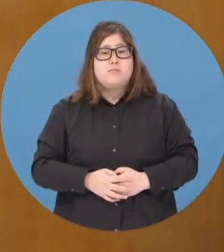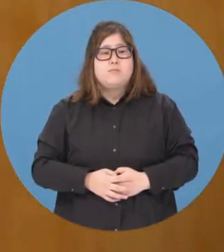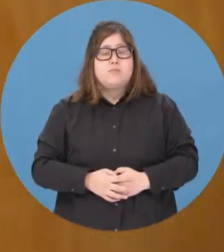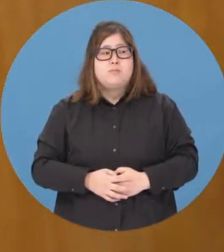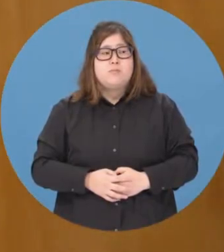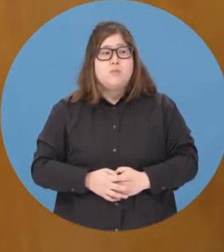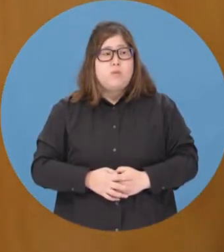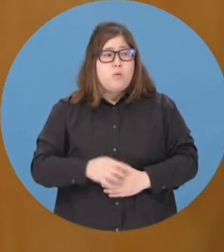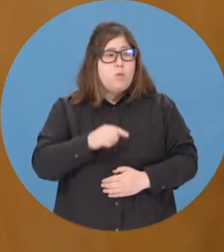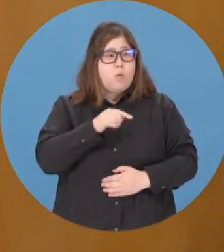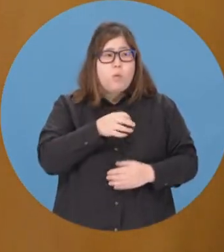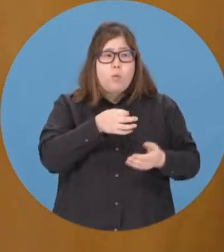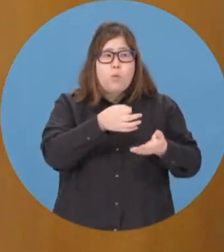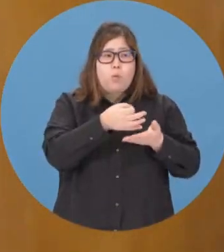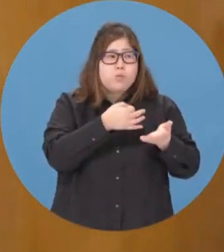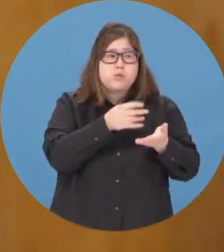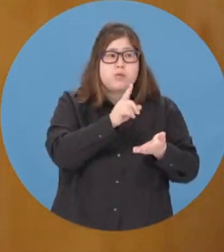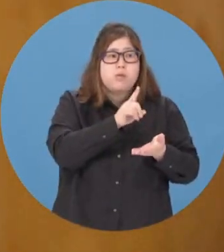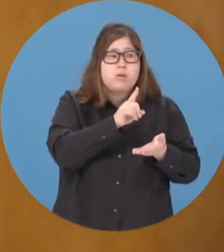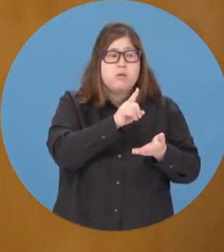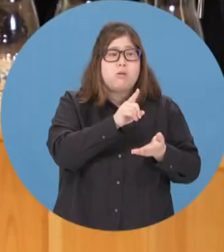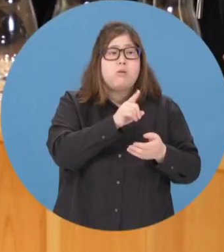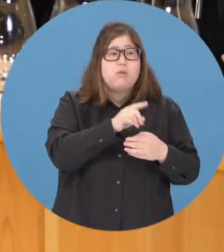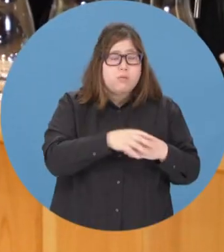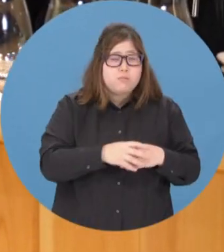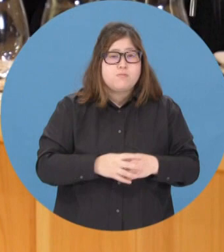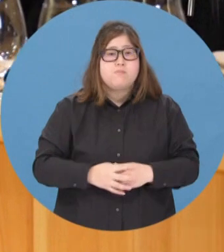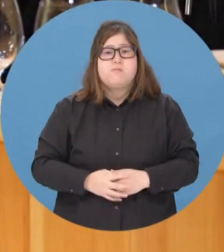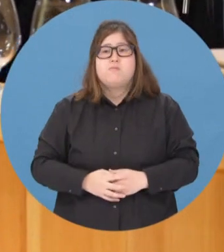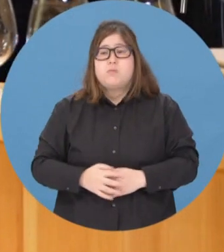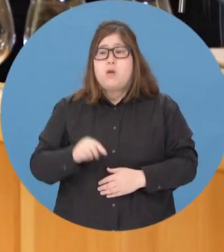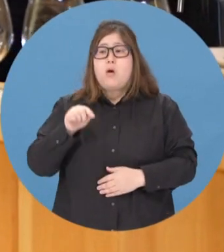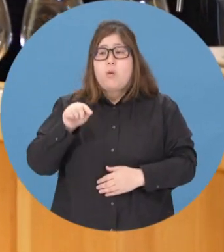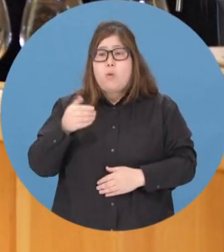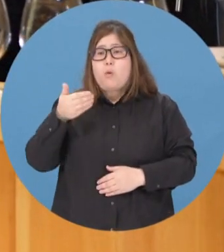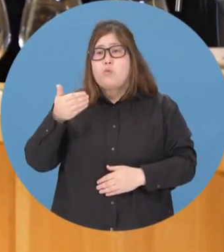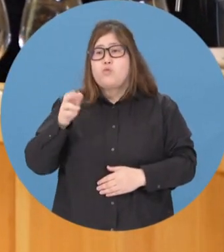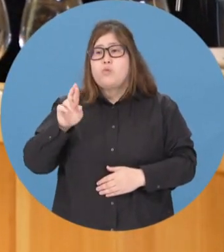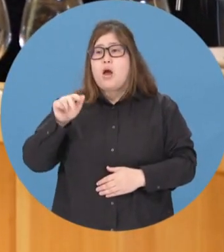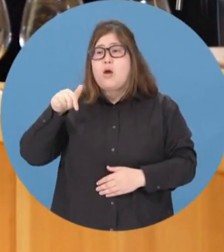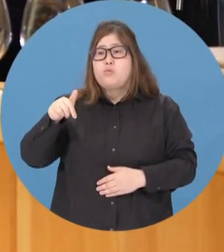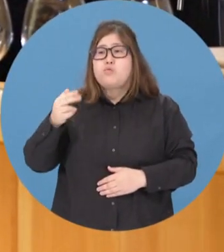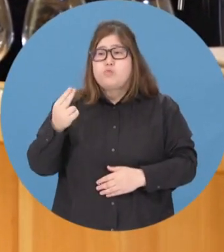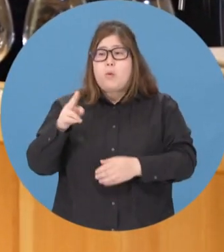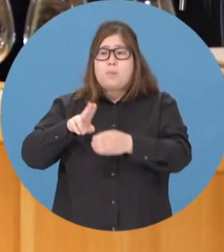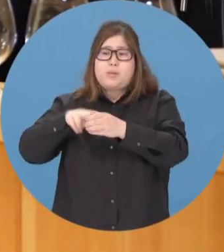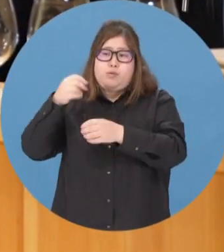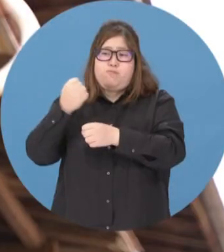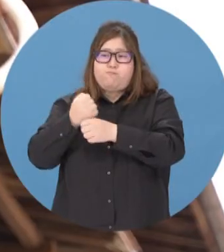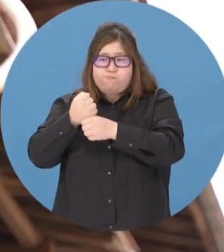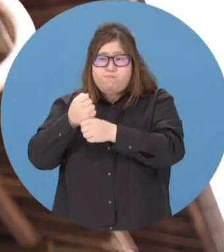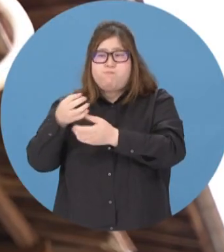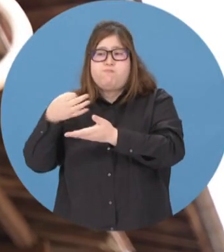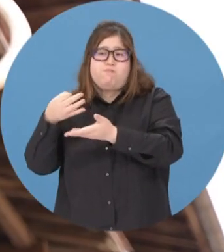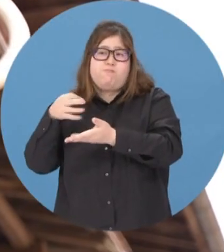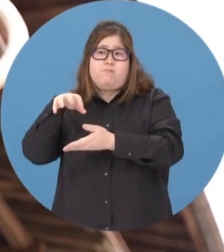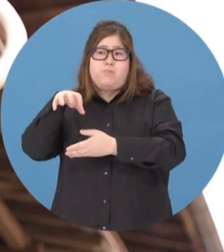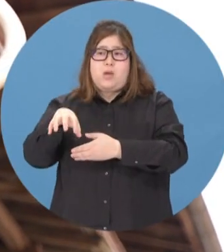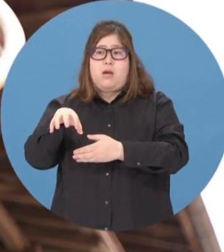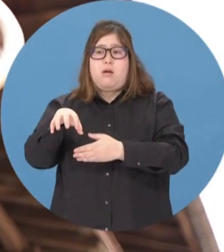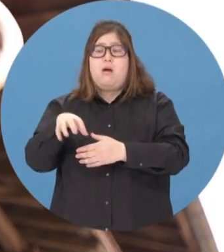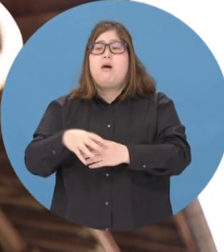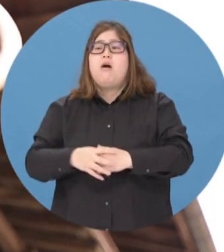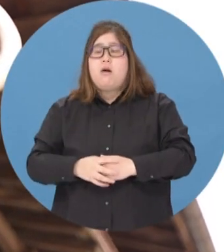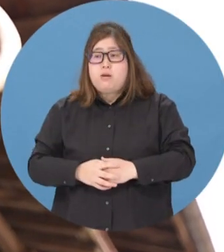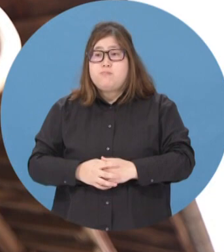こちらはどういったお店なんですか？ こちらはクラフトビールの製造と販売を行っている場所です。もともとこの